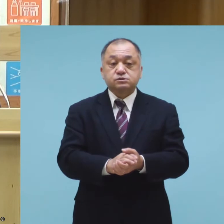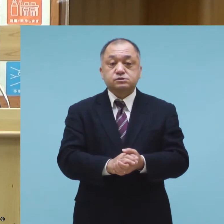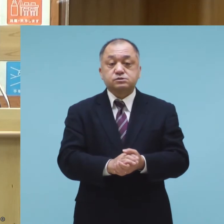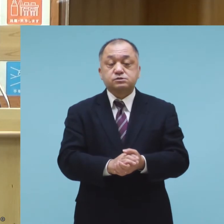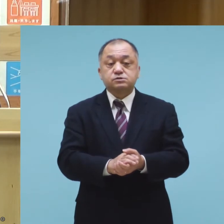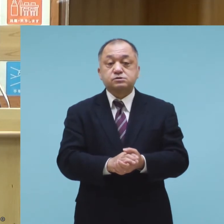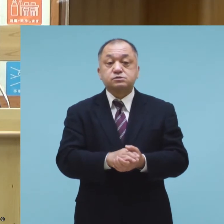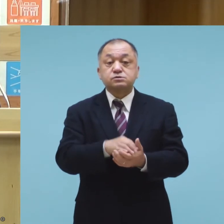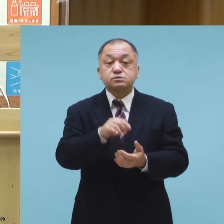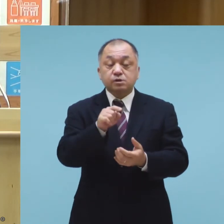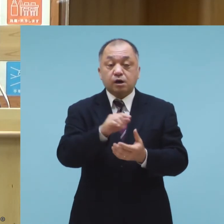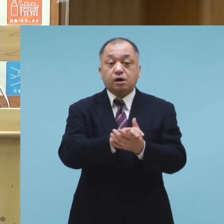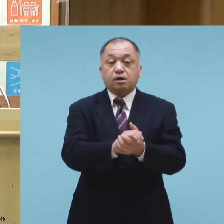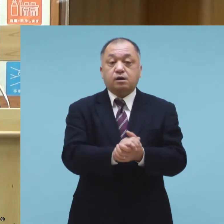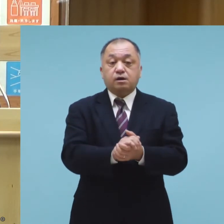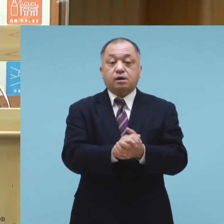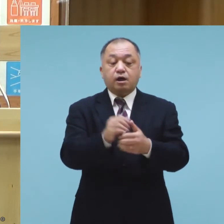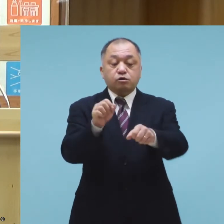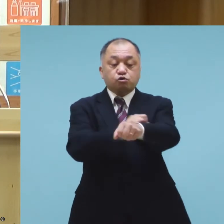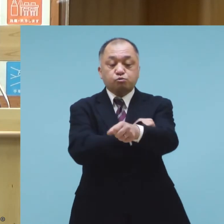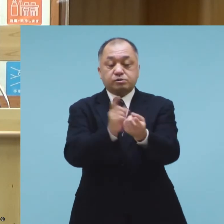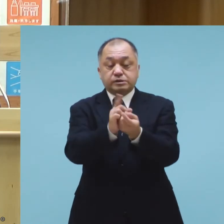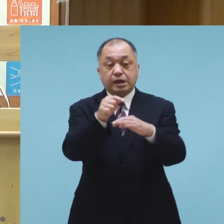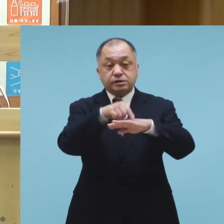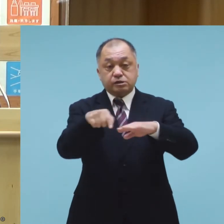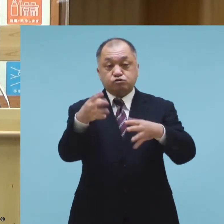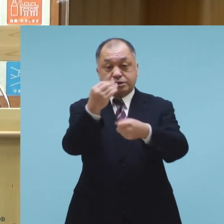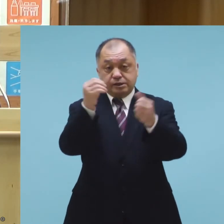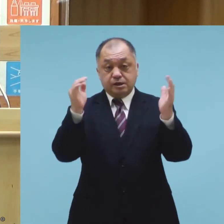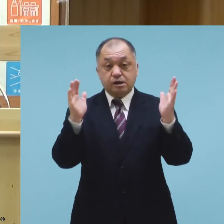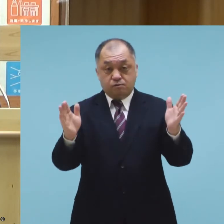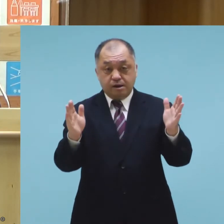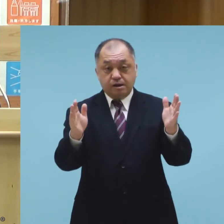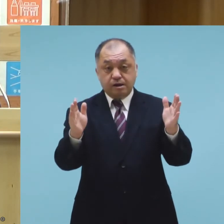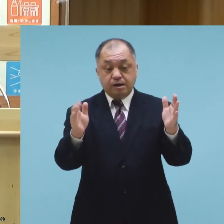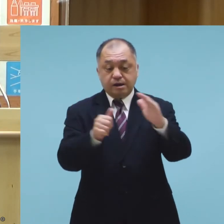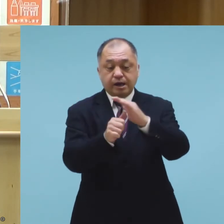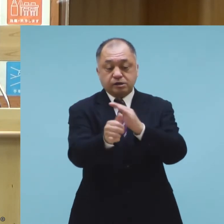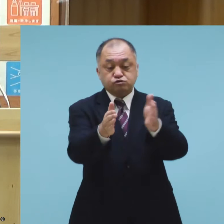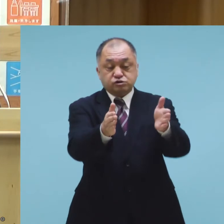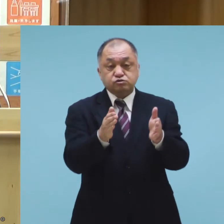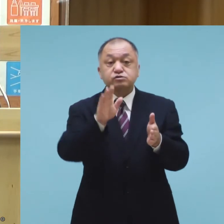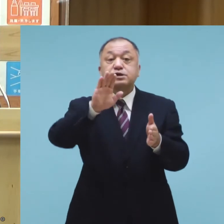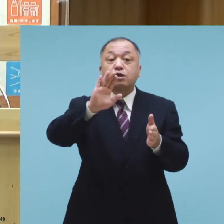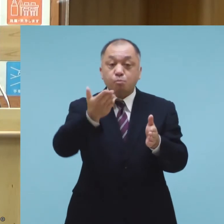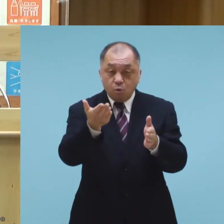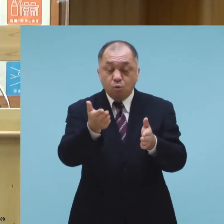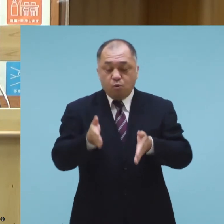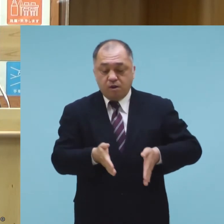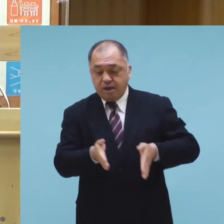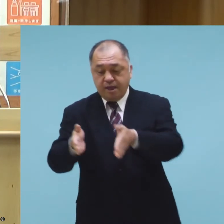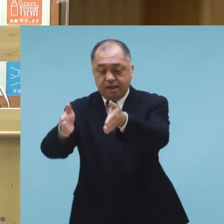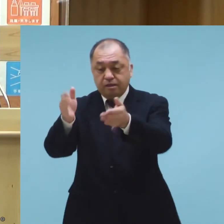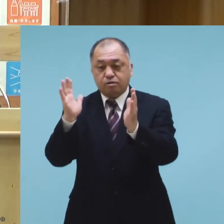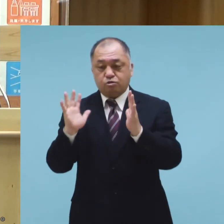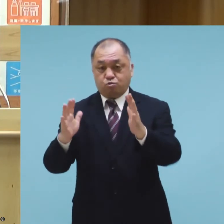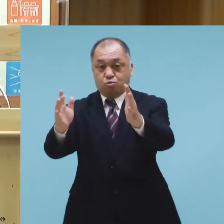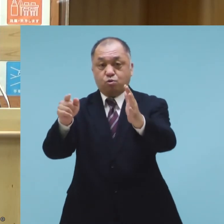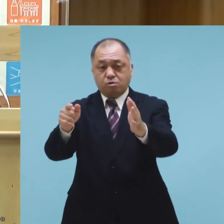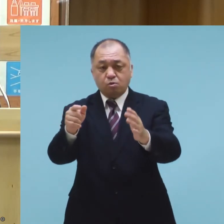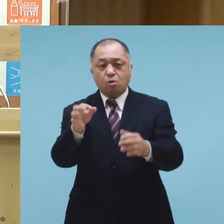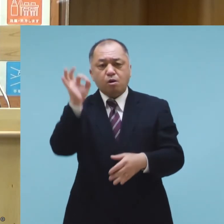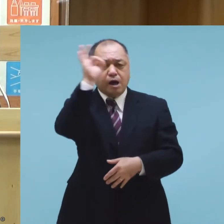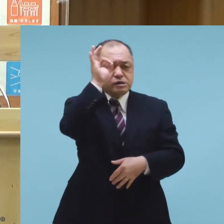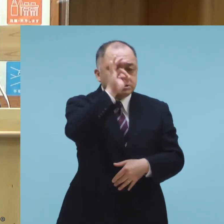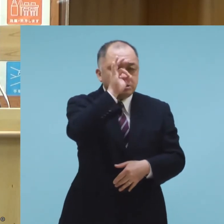、そもそもがこの特別対策期間中は外出自粛でありますが、その沿道での感染については